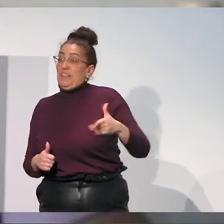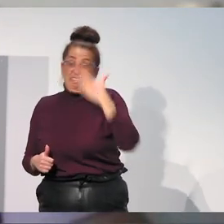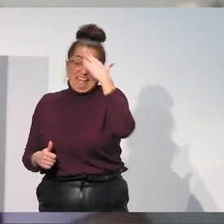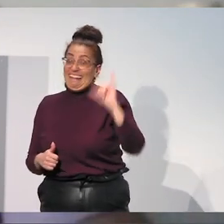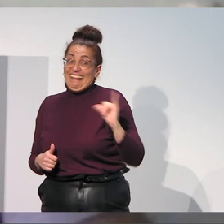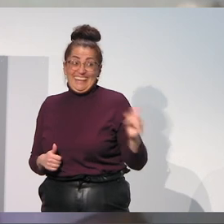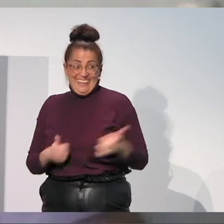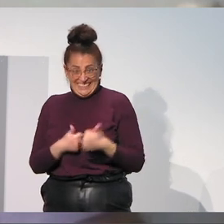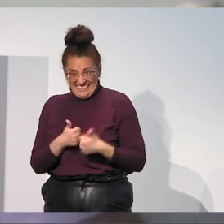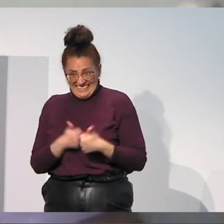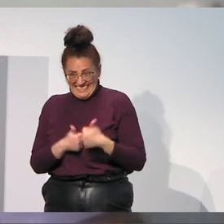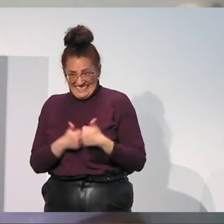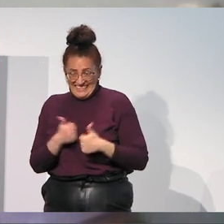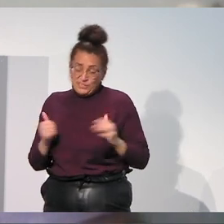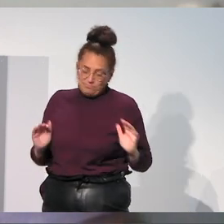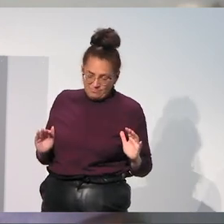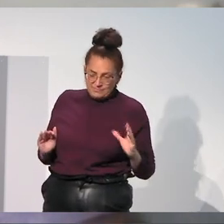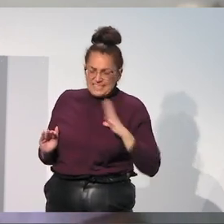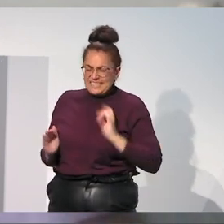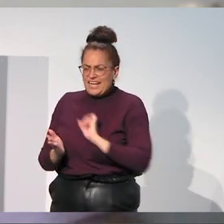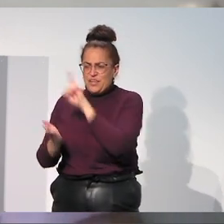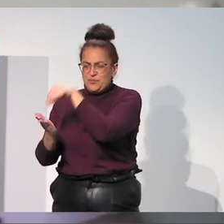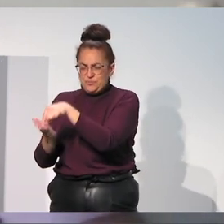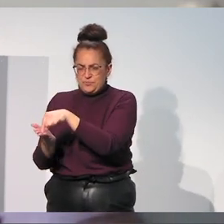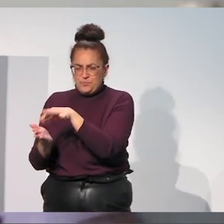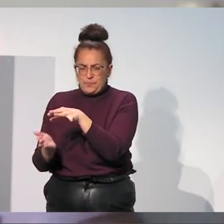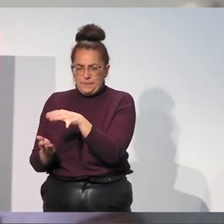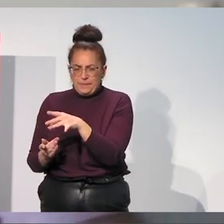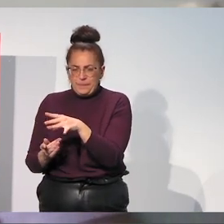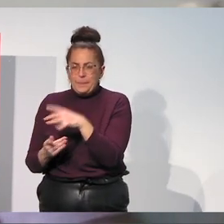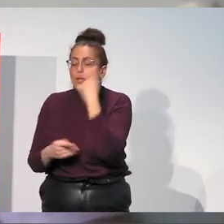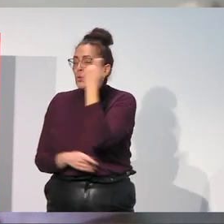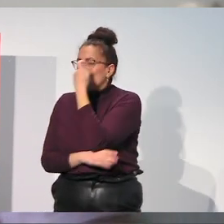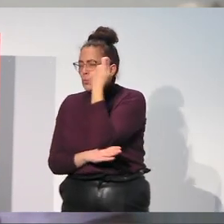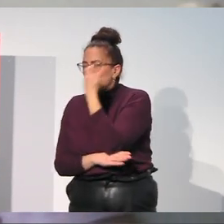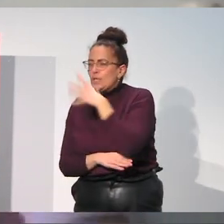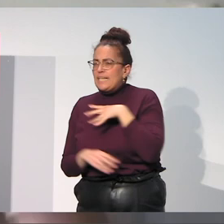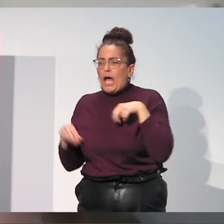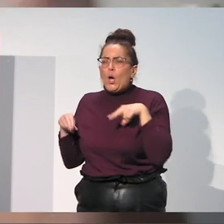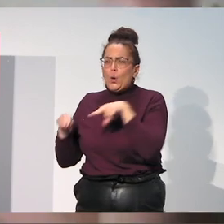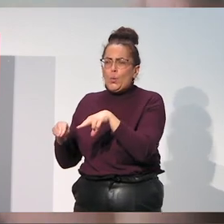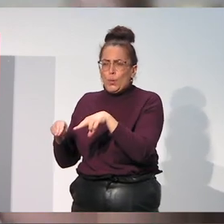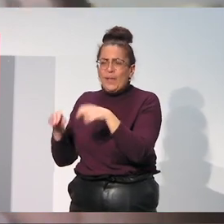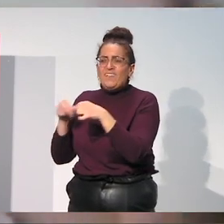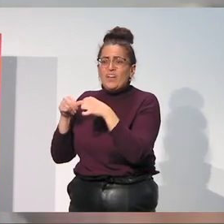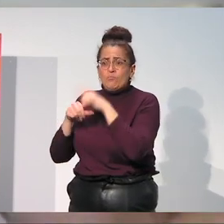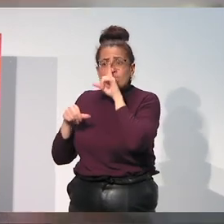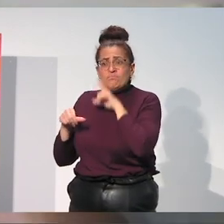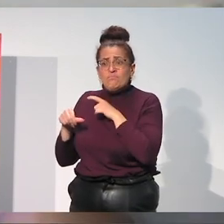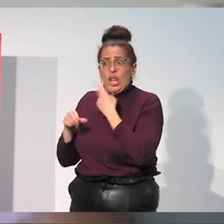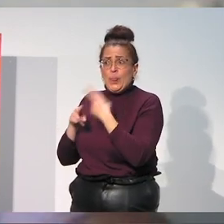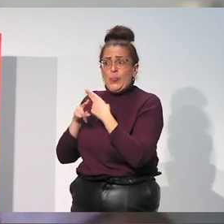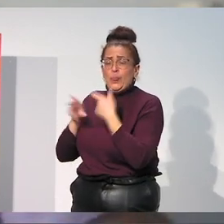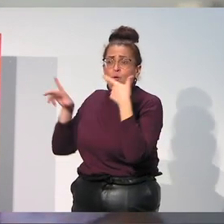aussi, c'est qu'en effet, à Cours, il y a une plaque rue Bernard Palissy, où, dans la